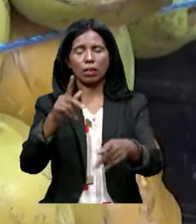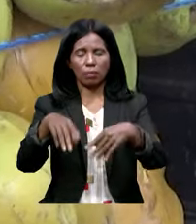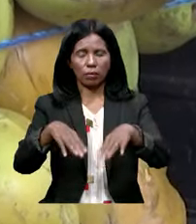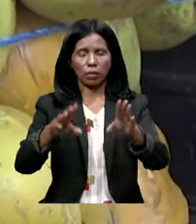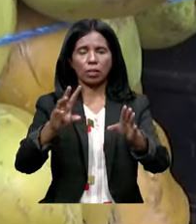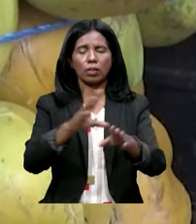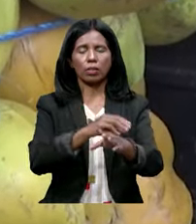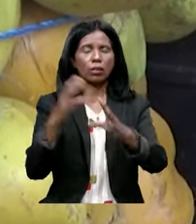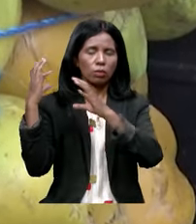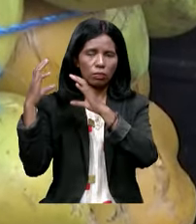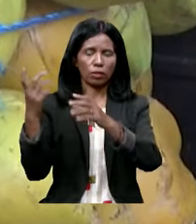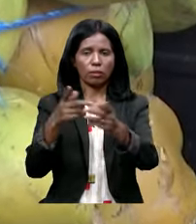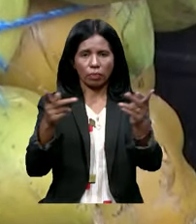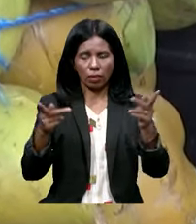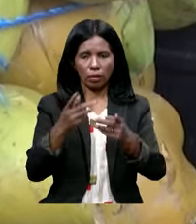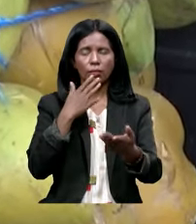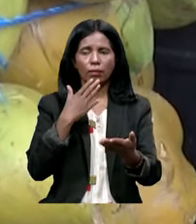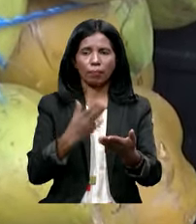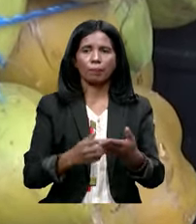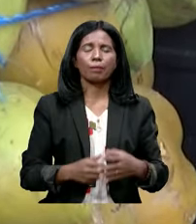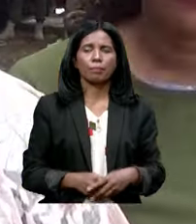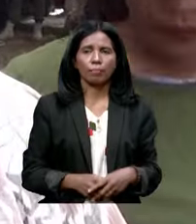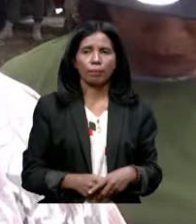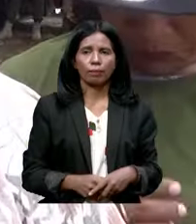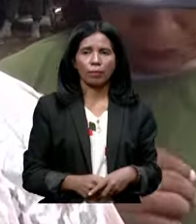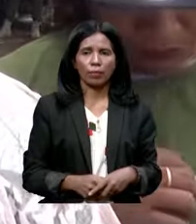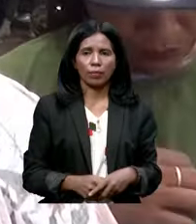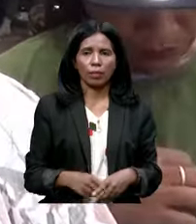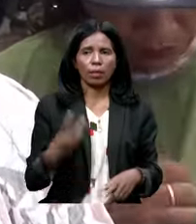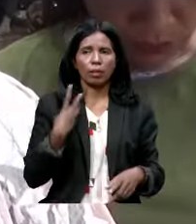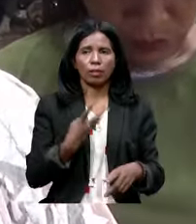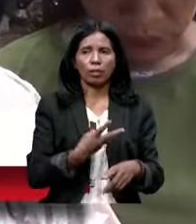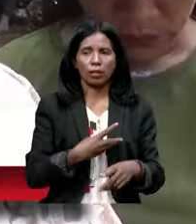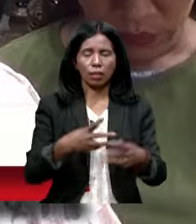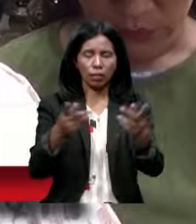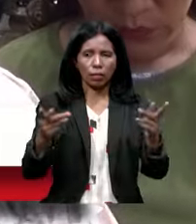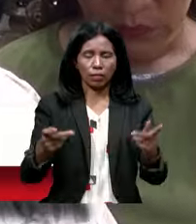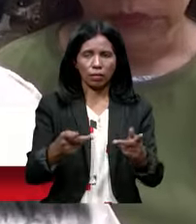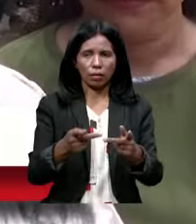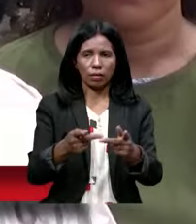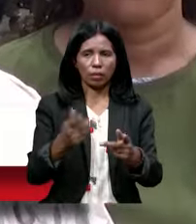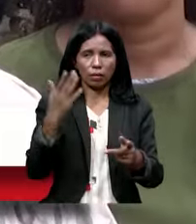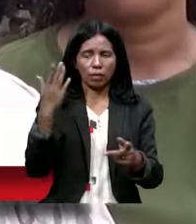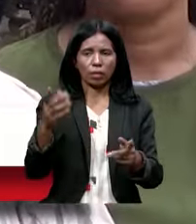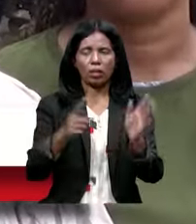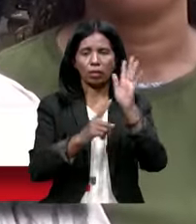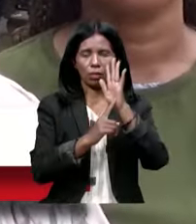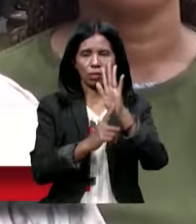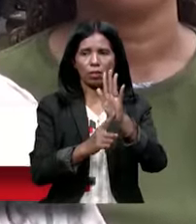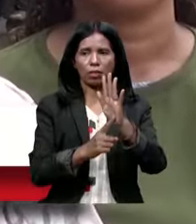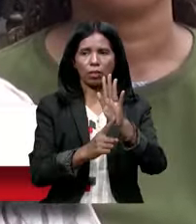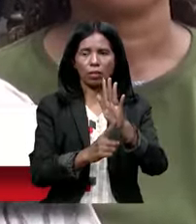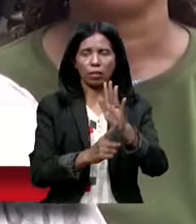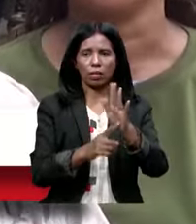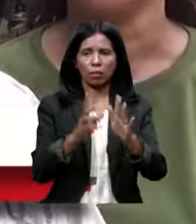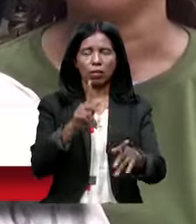ba fatin nebe seguro. Zari mota el itenia soluju ile ba imazen kolor tadia tentang berona